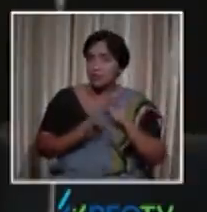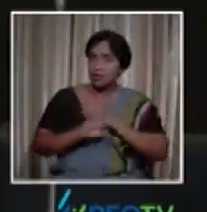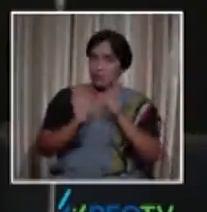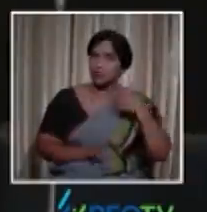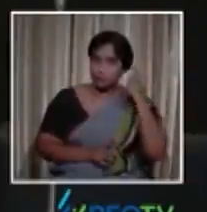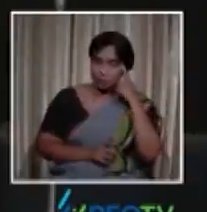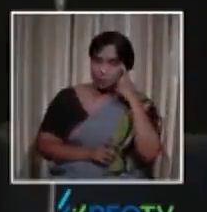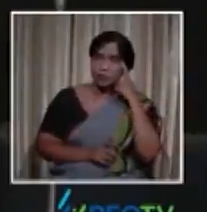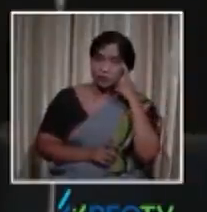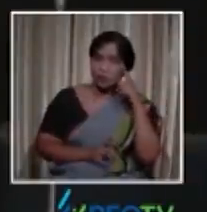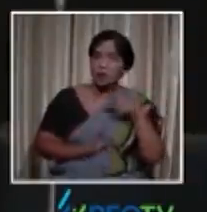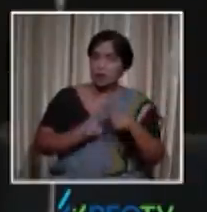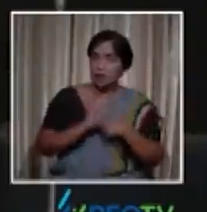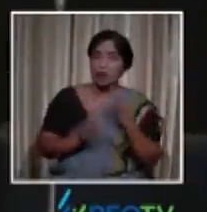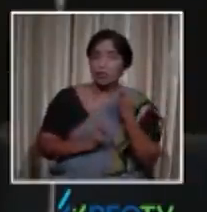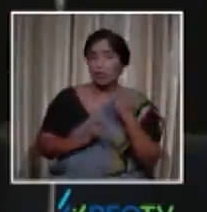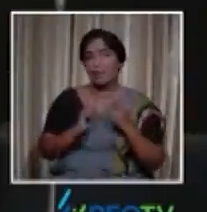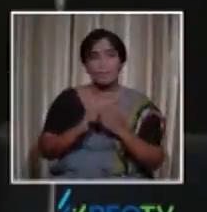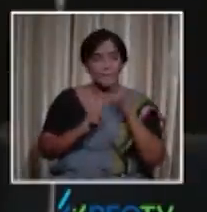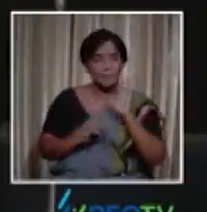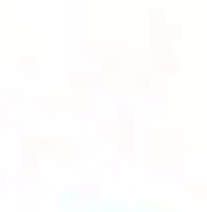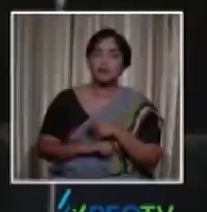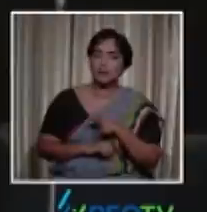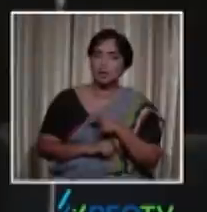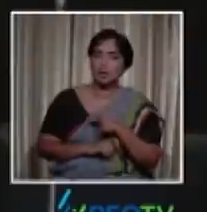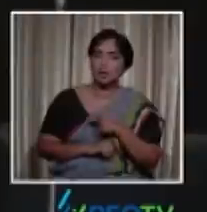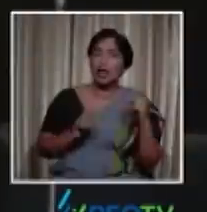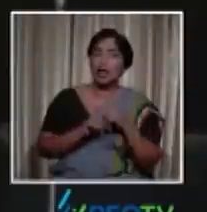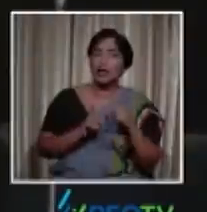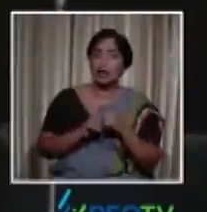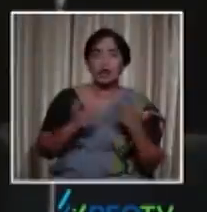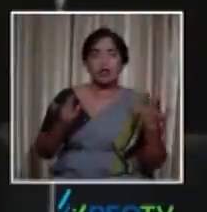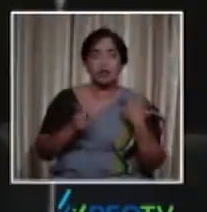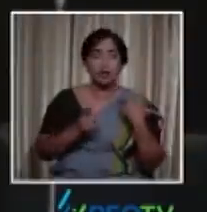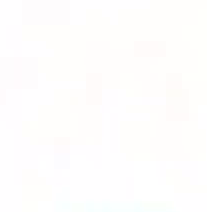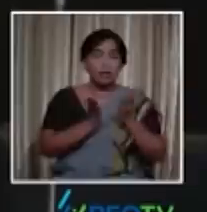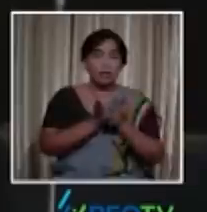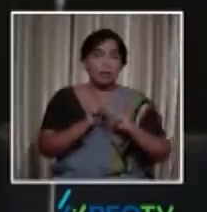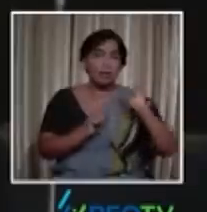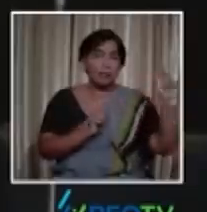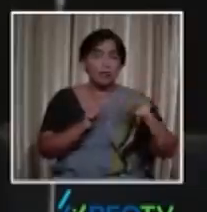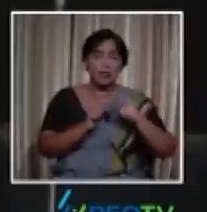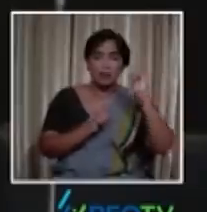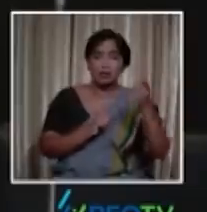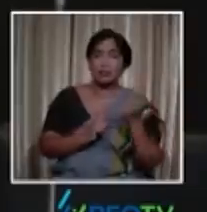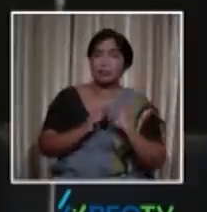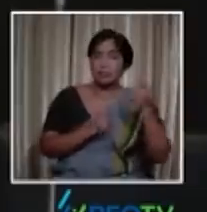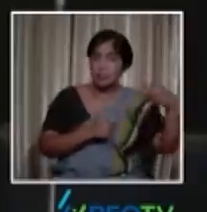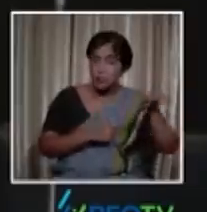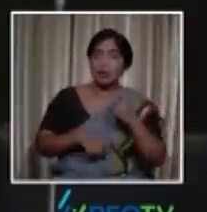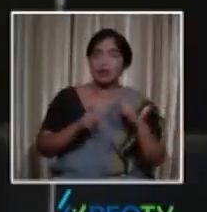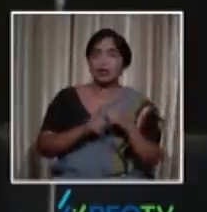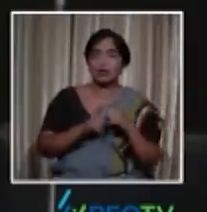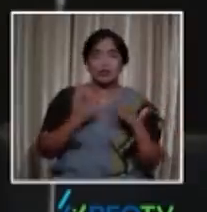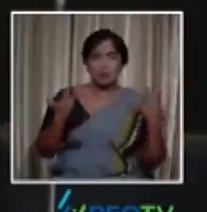දන්න කාරණාව මේ රටේ තියෙන මූල්‍ය අරමුදයක් එක්ක අපිට ඩොලර් නැහැ ඒ අවශ්‍ය නෞකාවලට අවශ්‍ය මුදල් ගෙවලා මිලදී ගැනීමේ කටයුතු